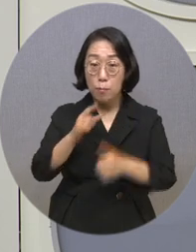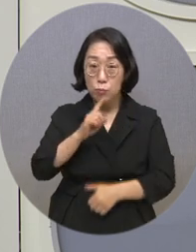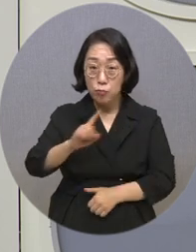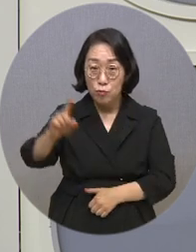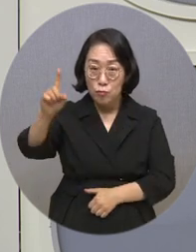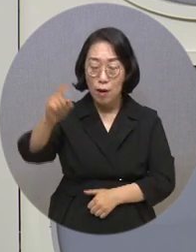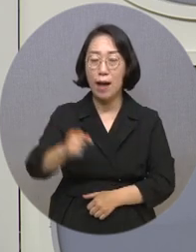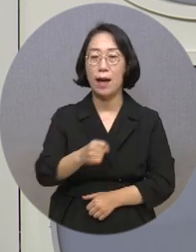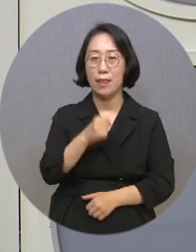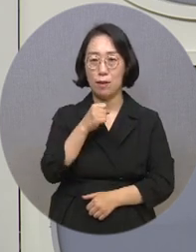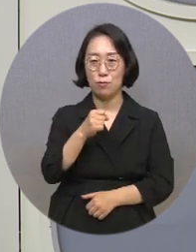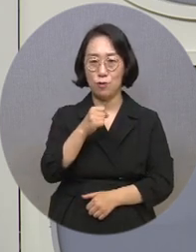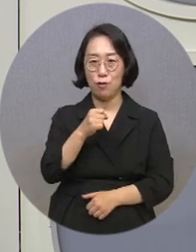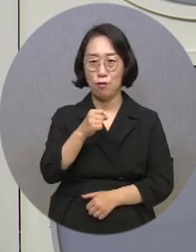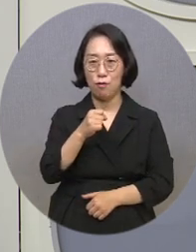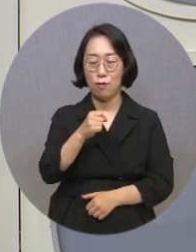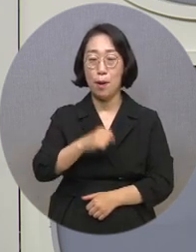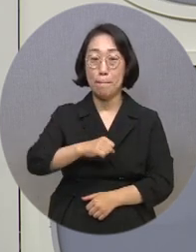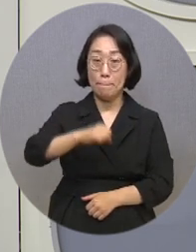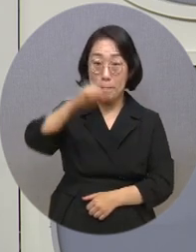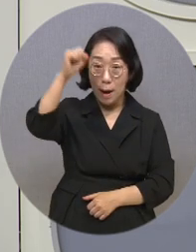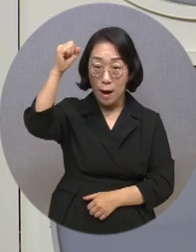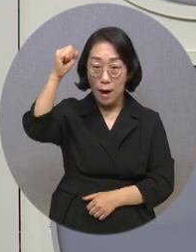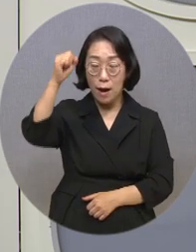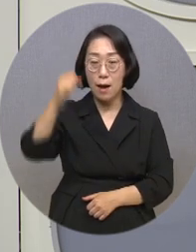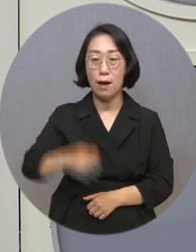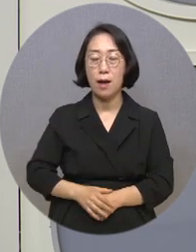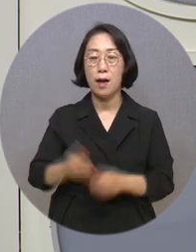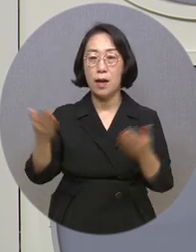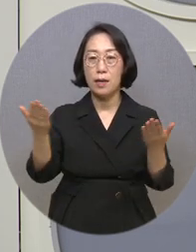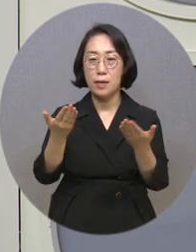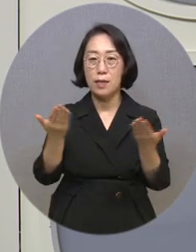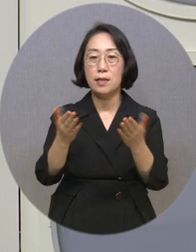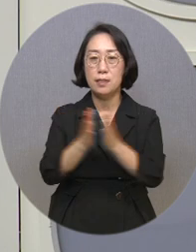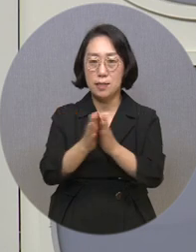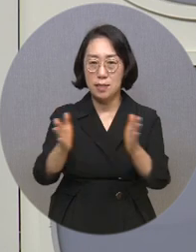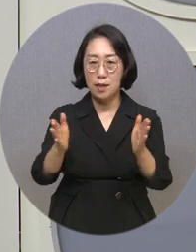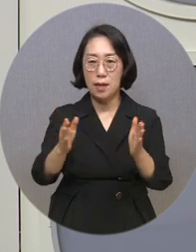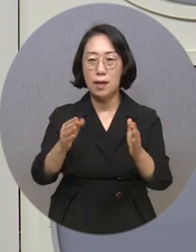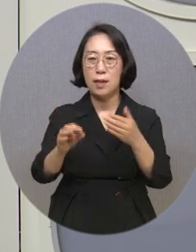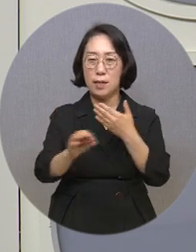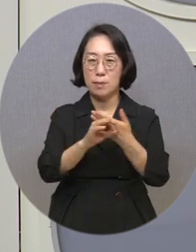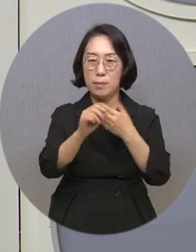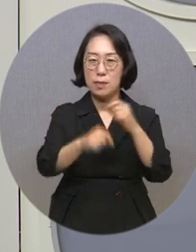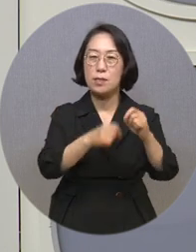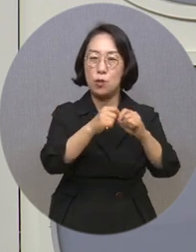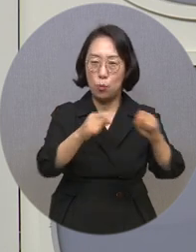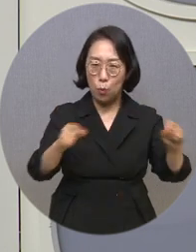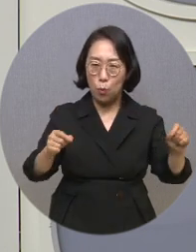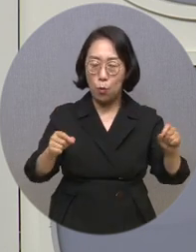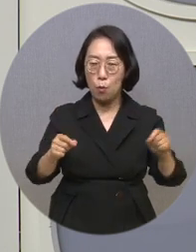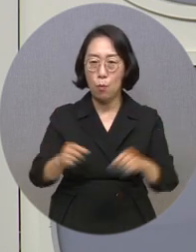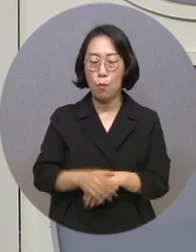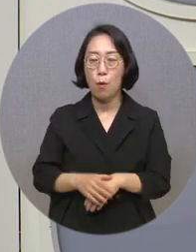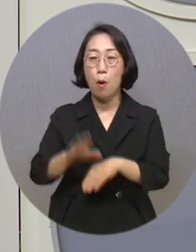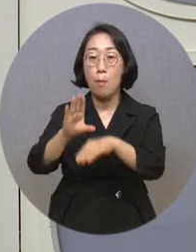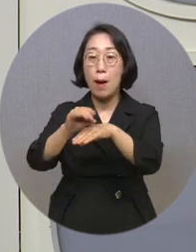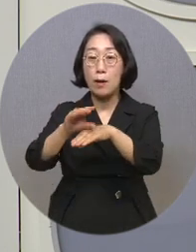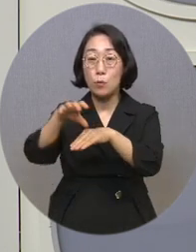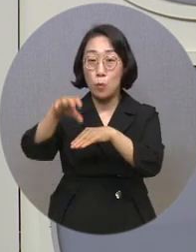아. 아나운서가 됐어요. 그래서 아. 그때 이제 글 쓰는 거는 접고 이제 방송국 아나운서를 근무를